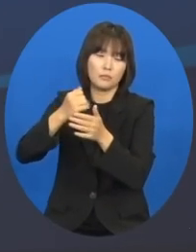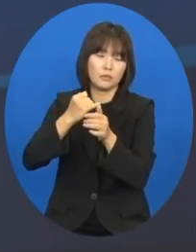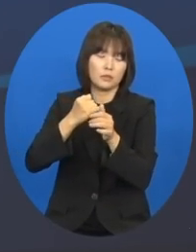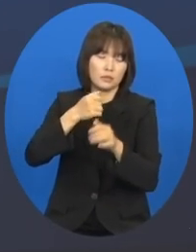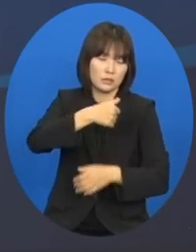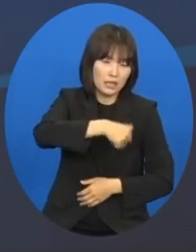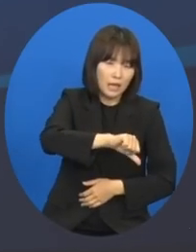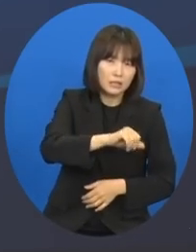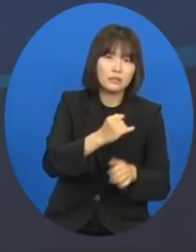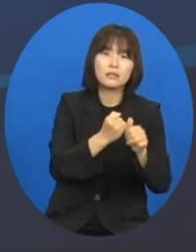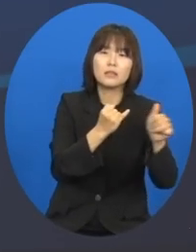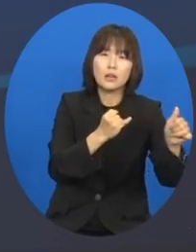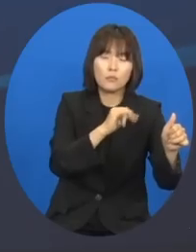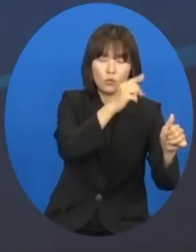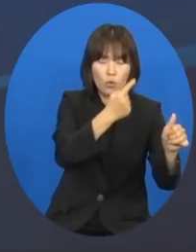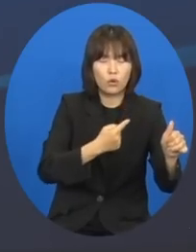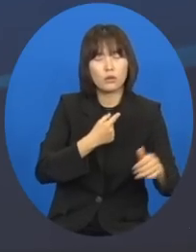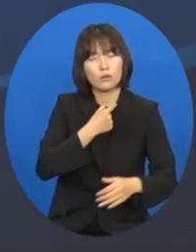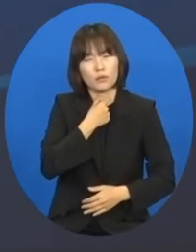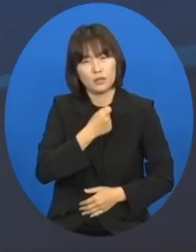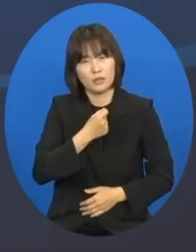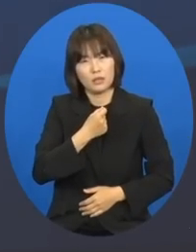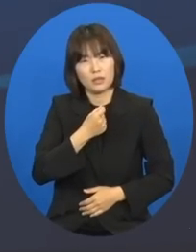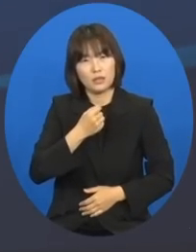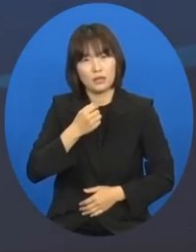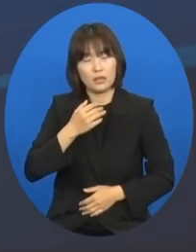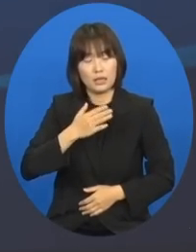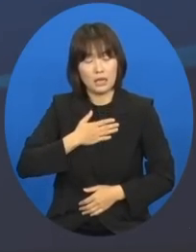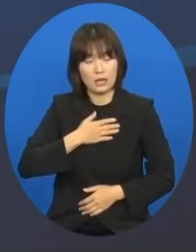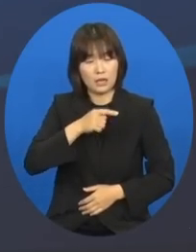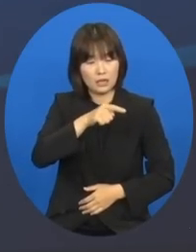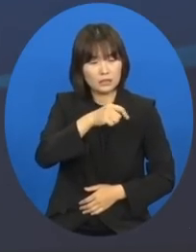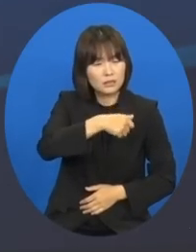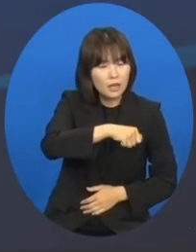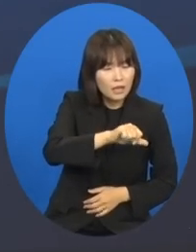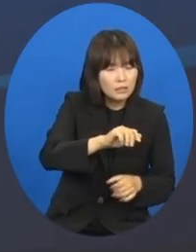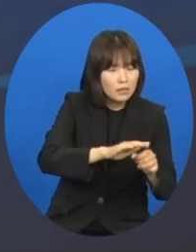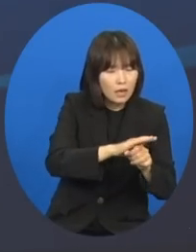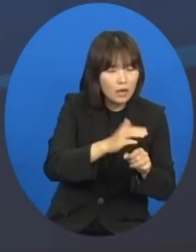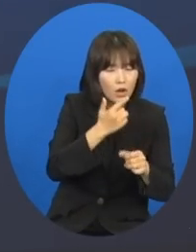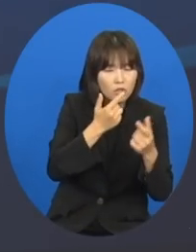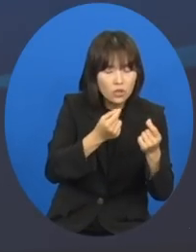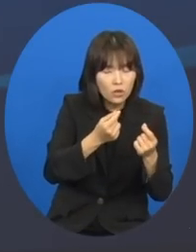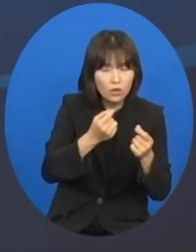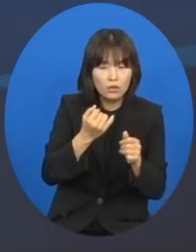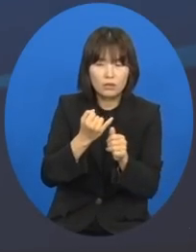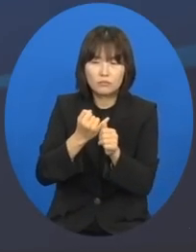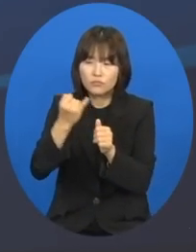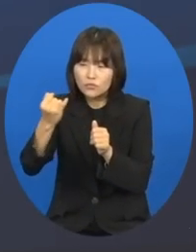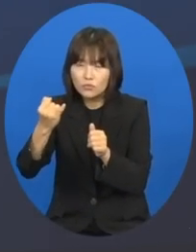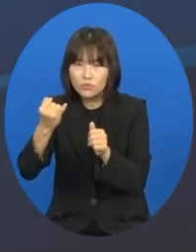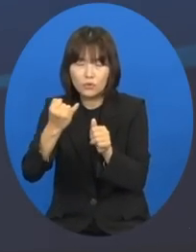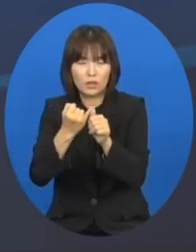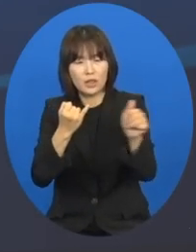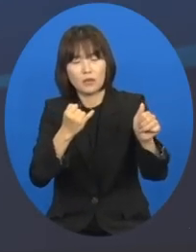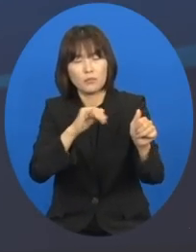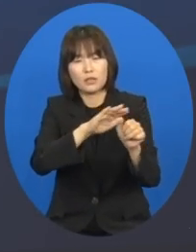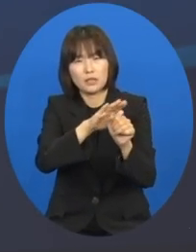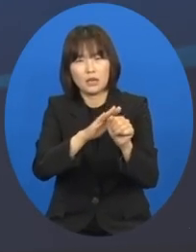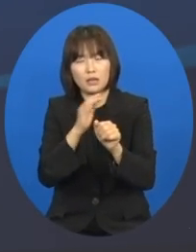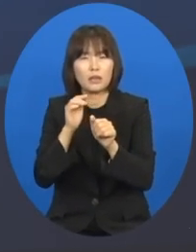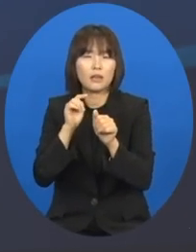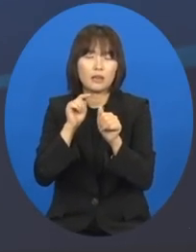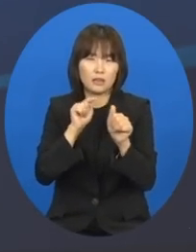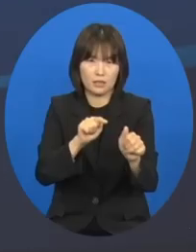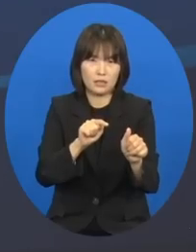아들이 돌아오기를 원한다 내가 그 카드를 사랑하는 것처럼 너도 그 아들을 사랑해야 된다 그 마음을 하나님이 부어